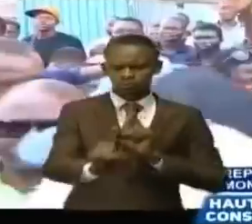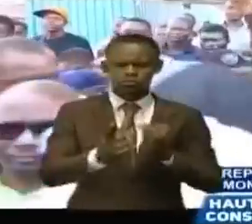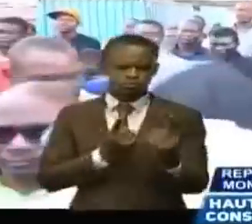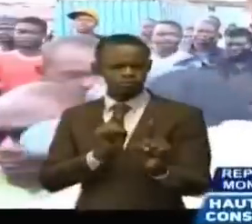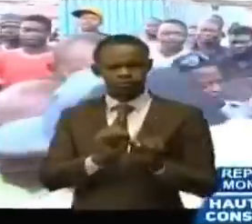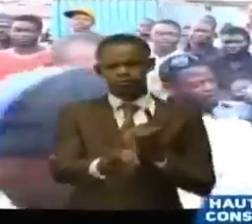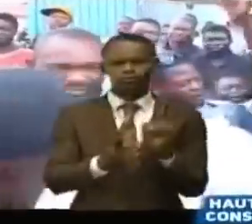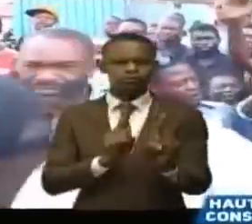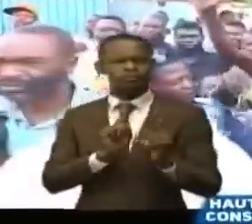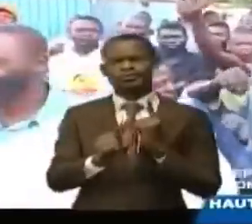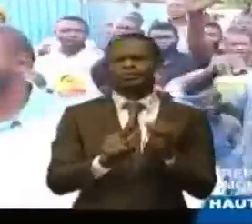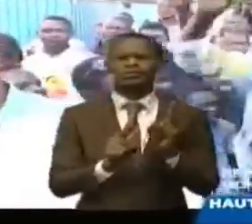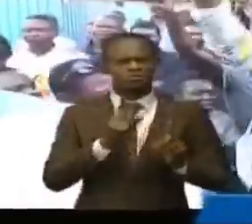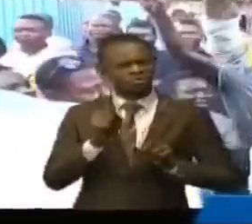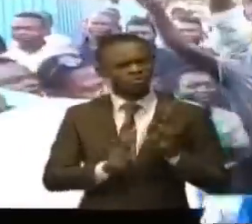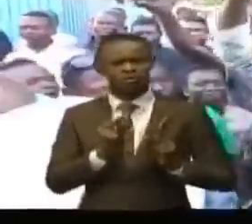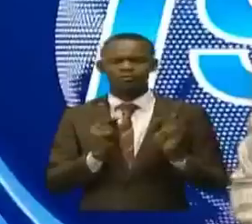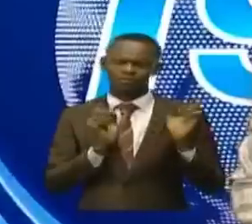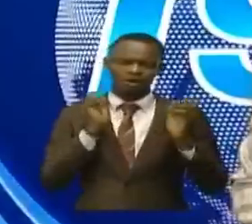périphéries.